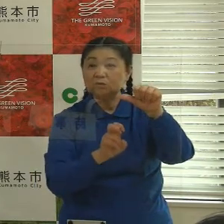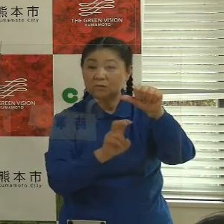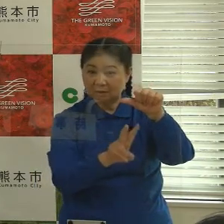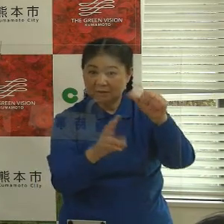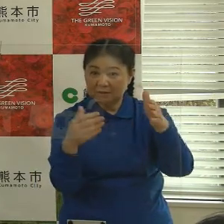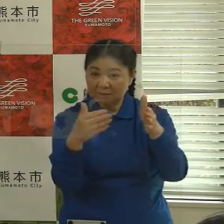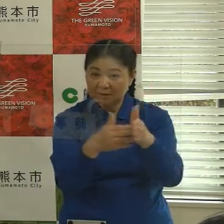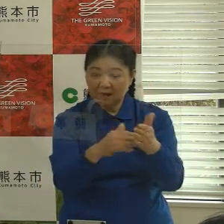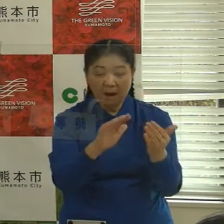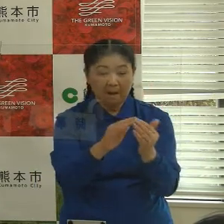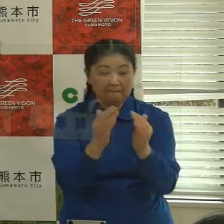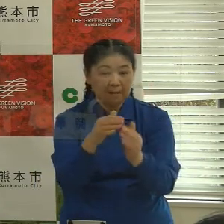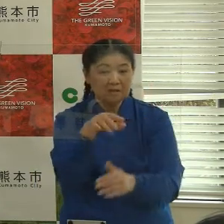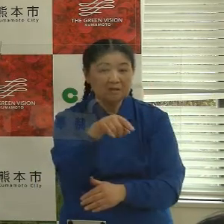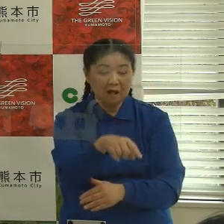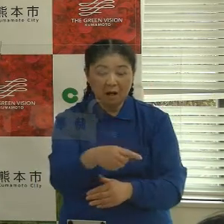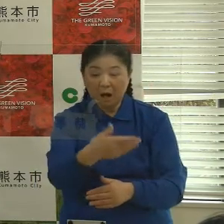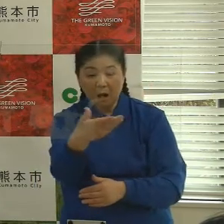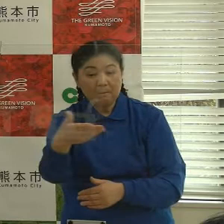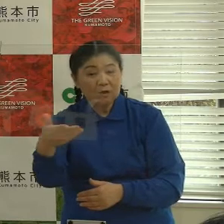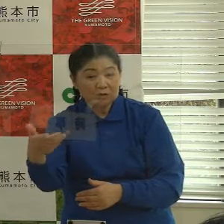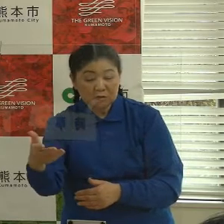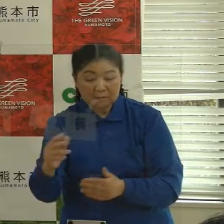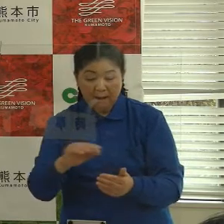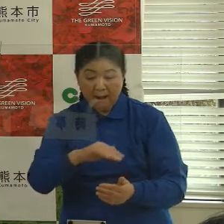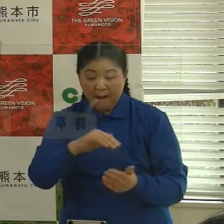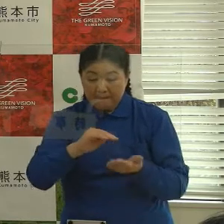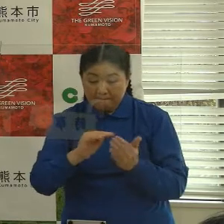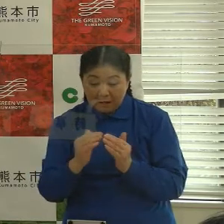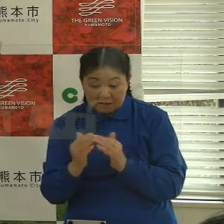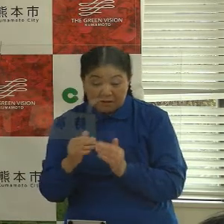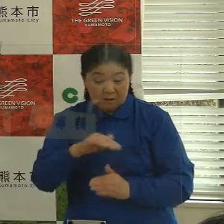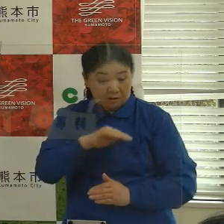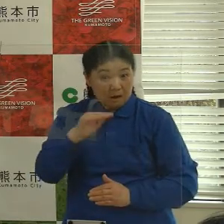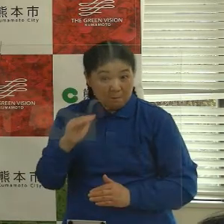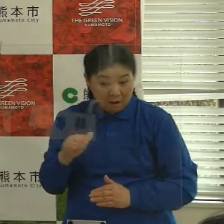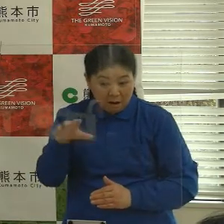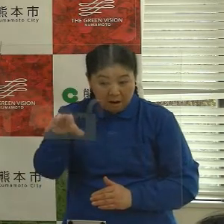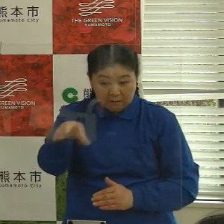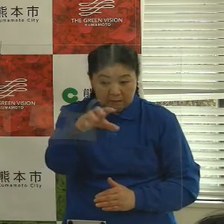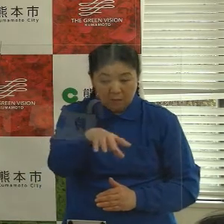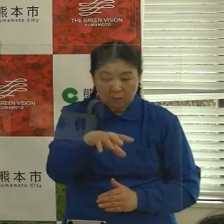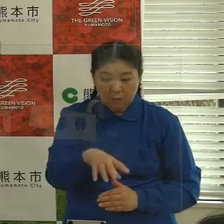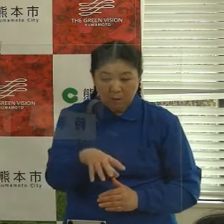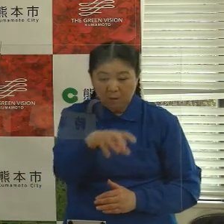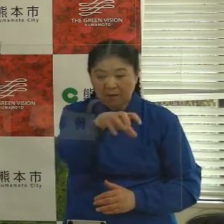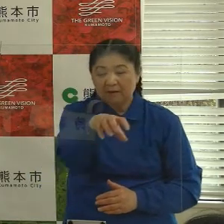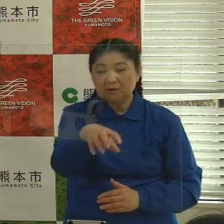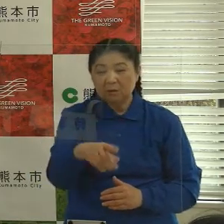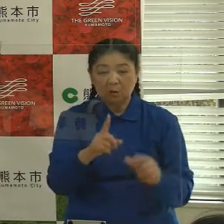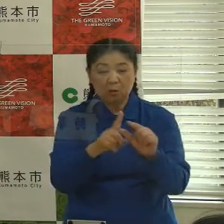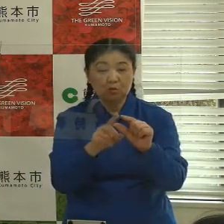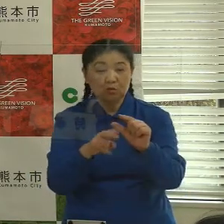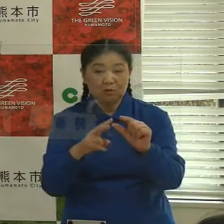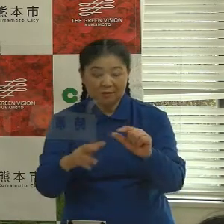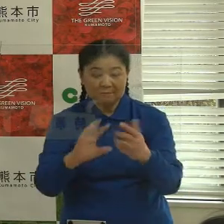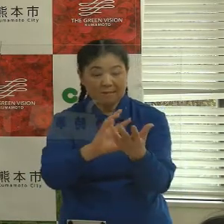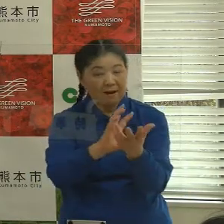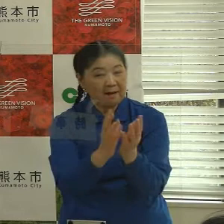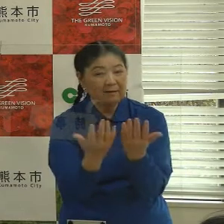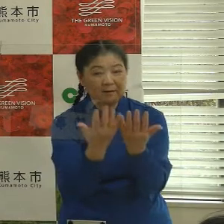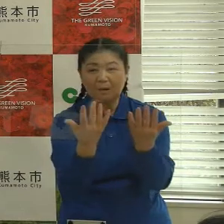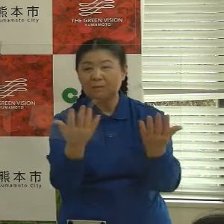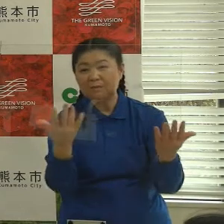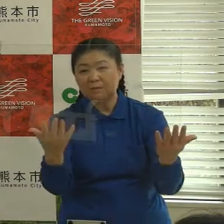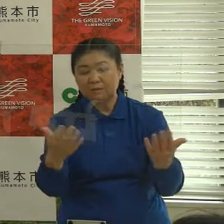まで町中、水辺、町山の3つのメイン会場を中心に花や緑